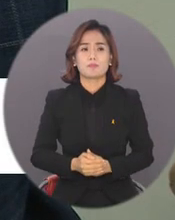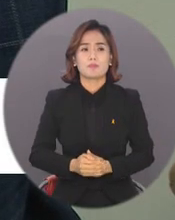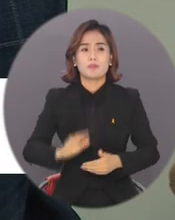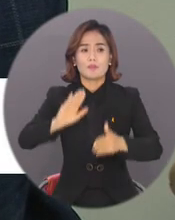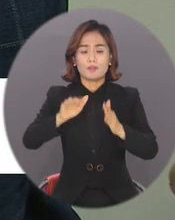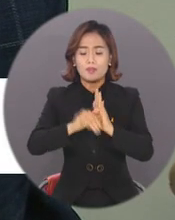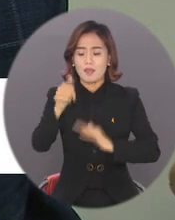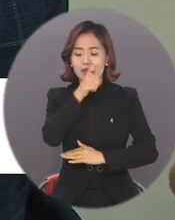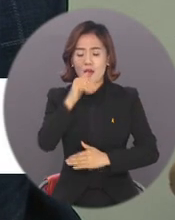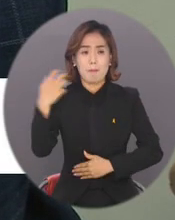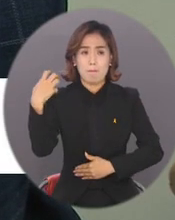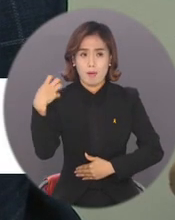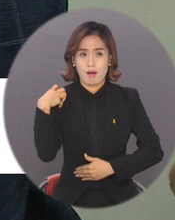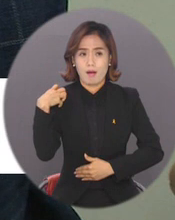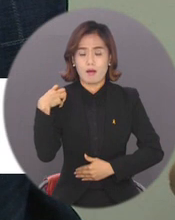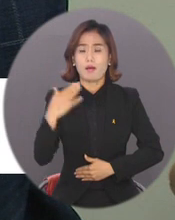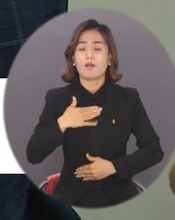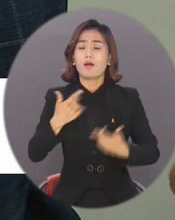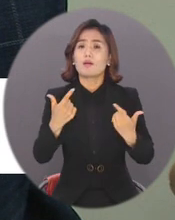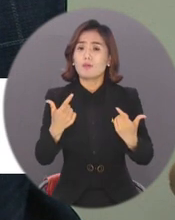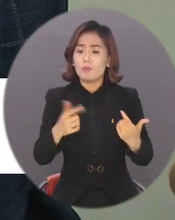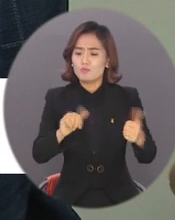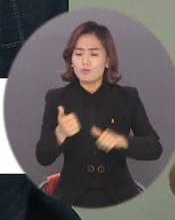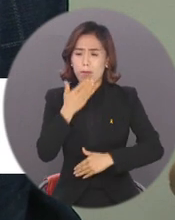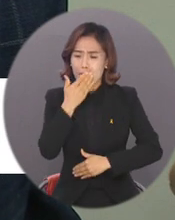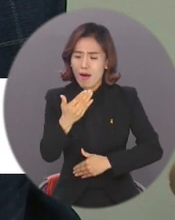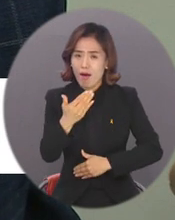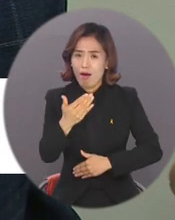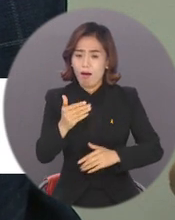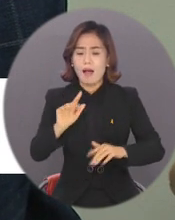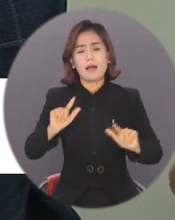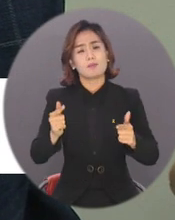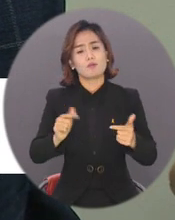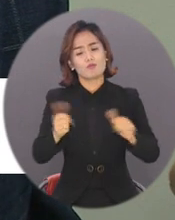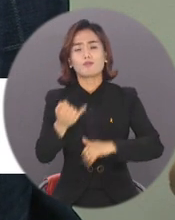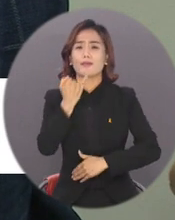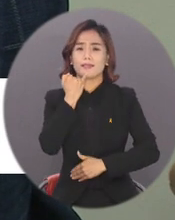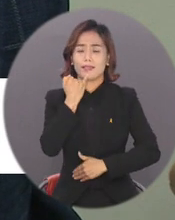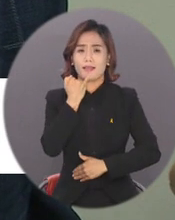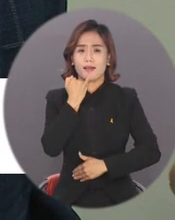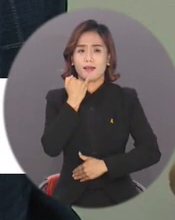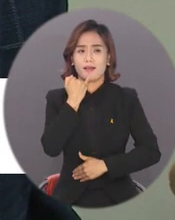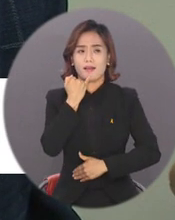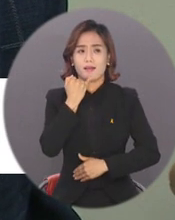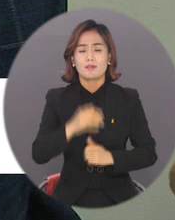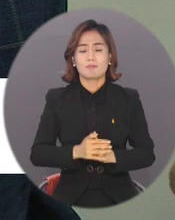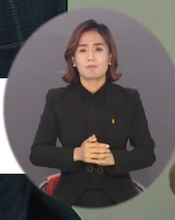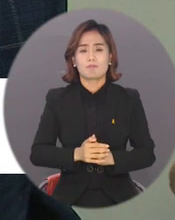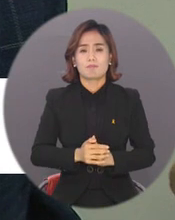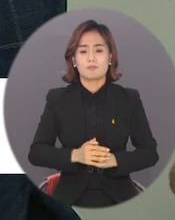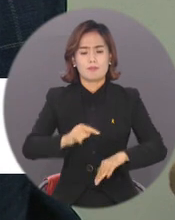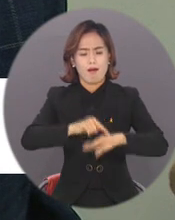사회를 진행하면서 내가 이렇게 죽을 수도 있고 그렇지만은 죽어도 좋다. 이런